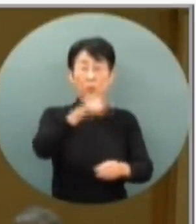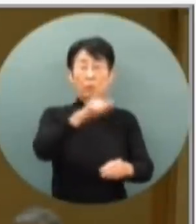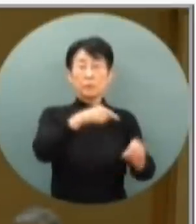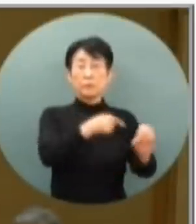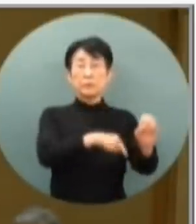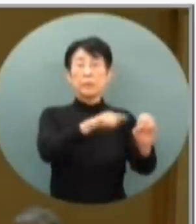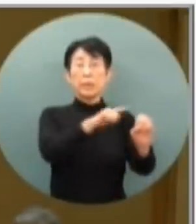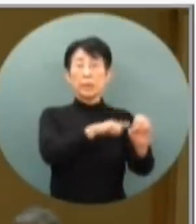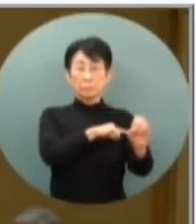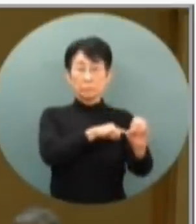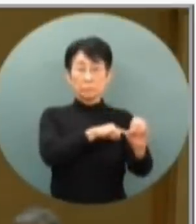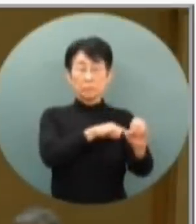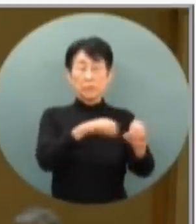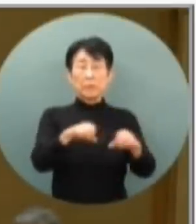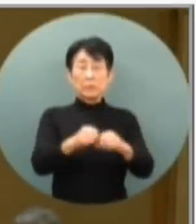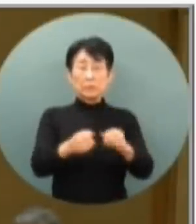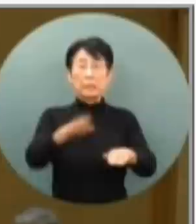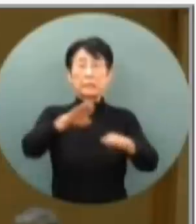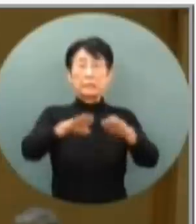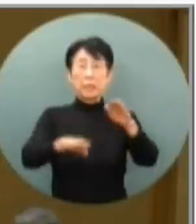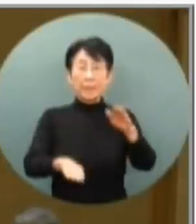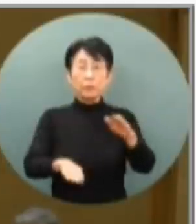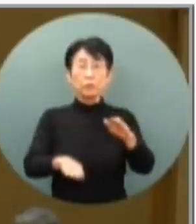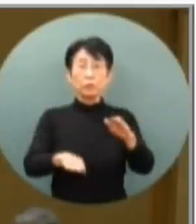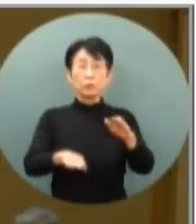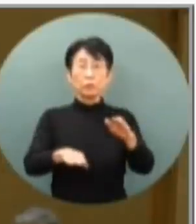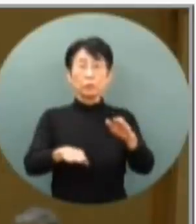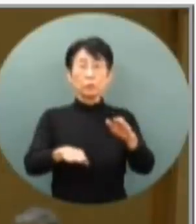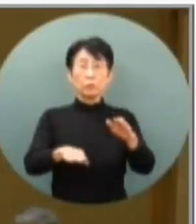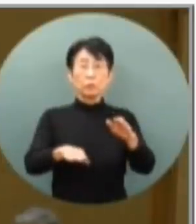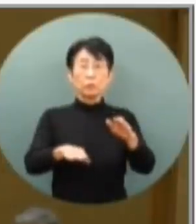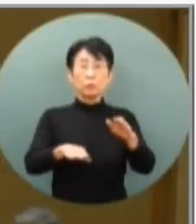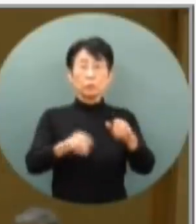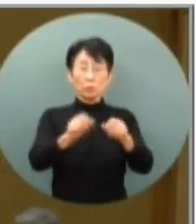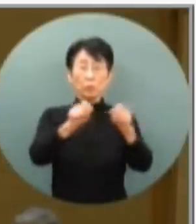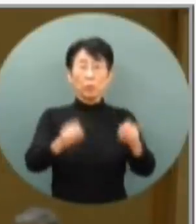害差別事象の考え方として、